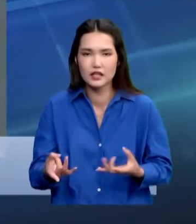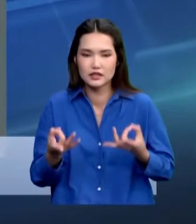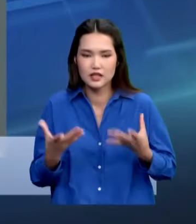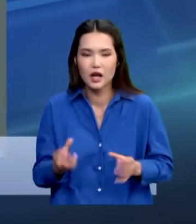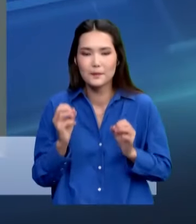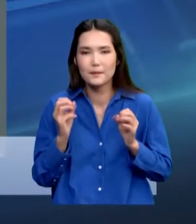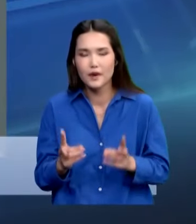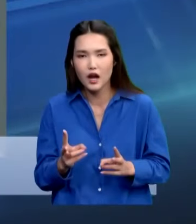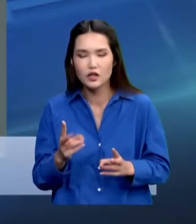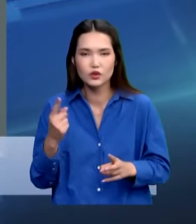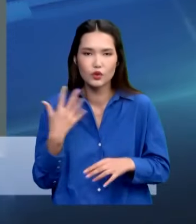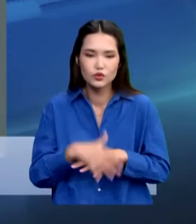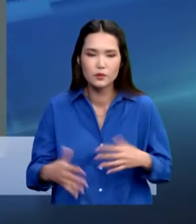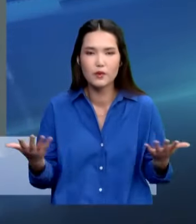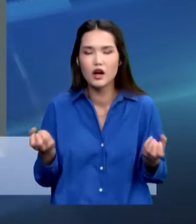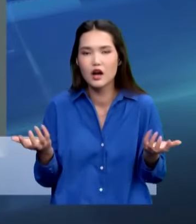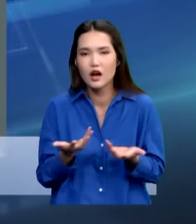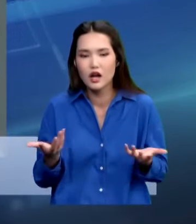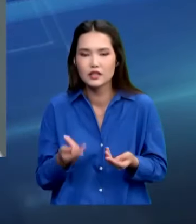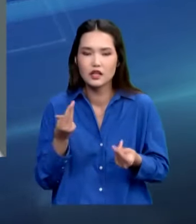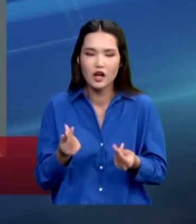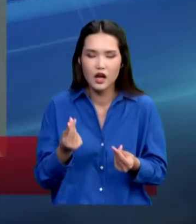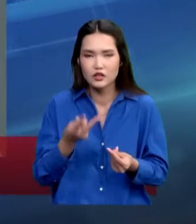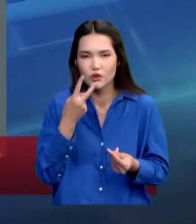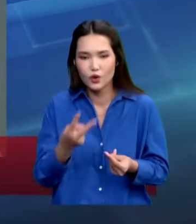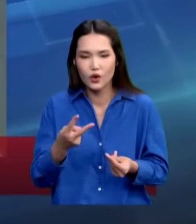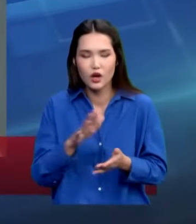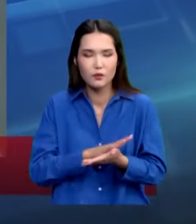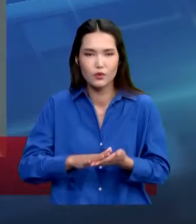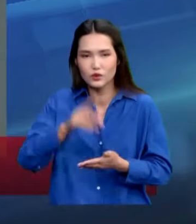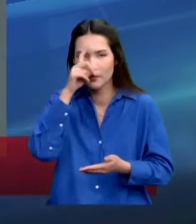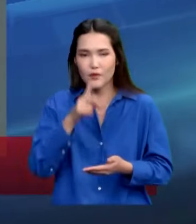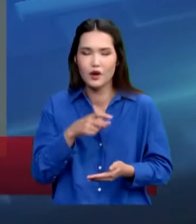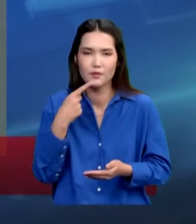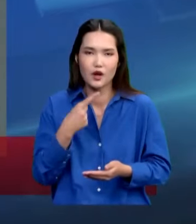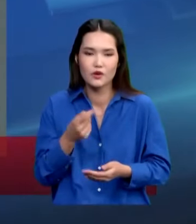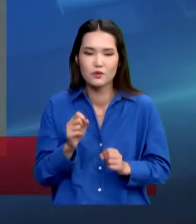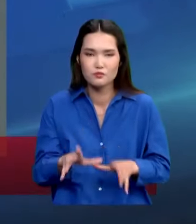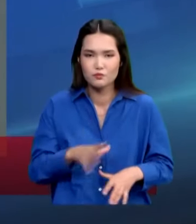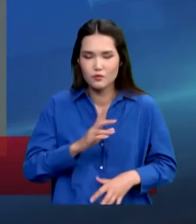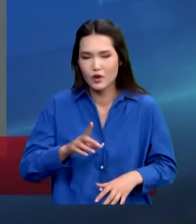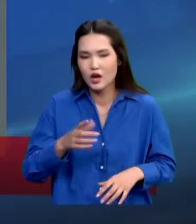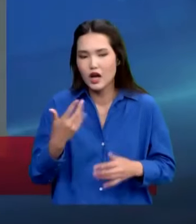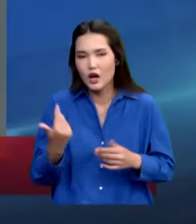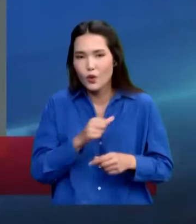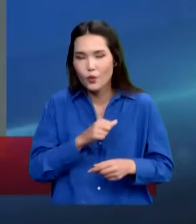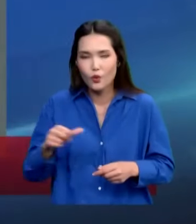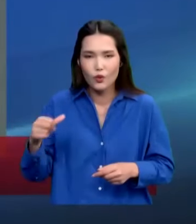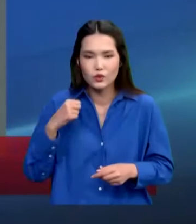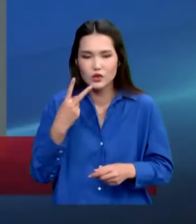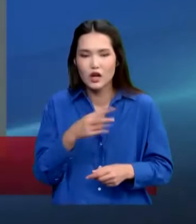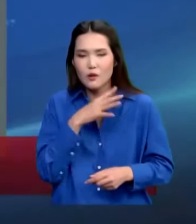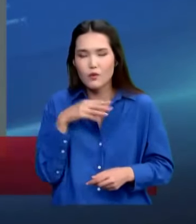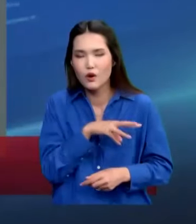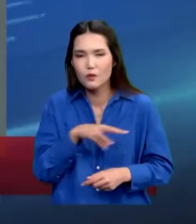қалай күн көріп жатыр, қандай ақшаға күн көріп жатқанын мүлдем түсінбейді деп айтар едік. Олардың өзінің да алып отырған табыстары